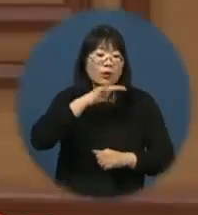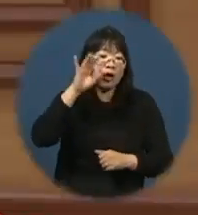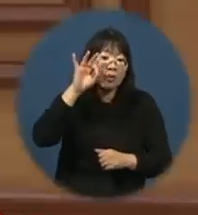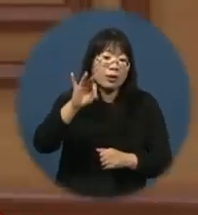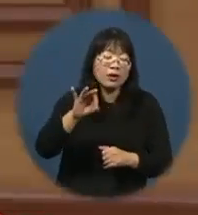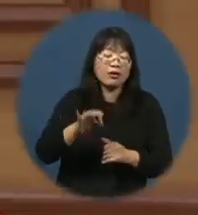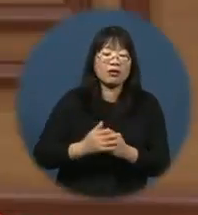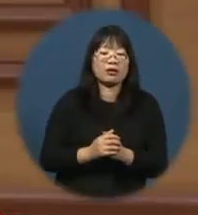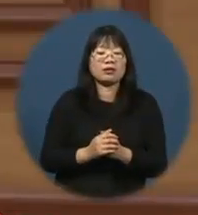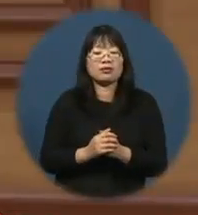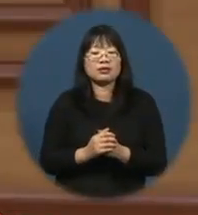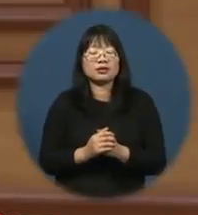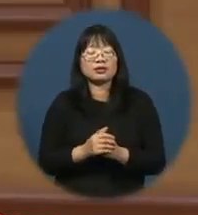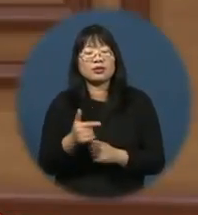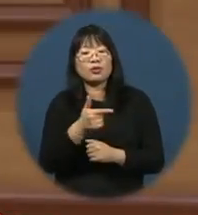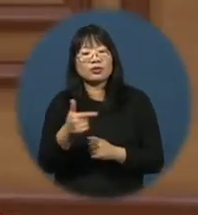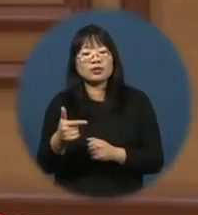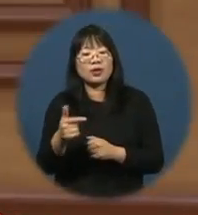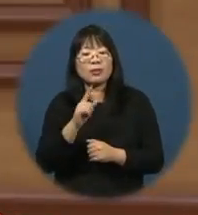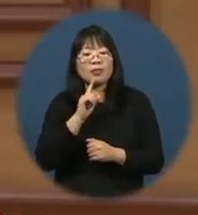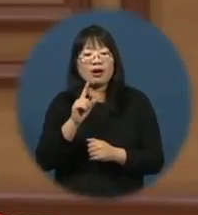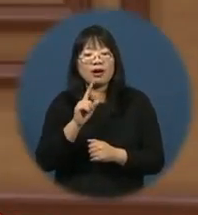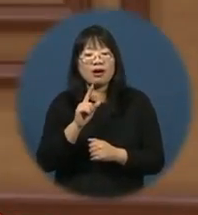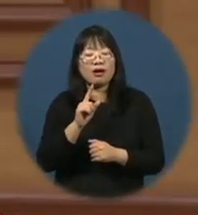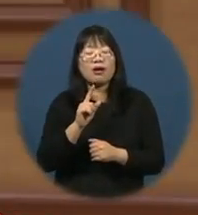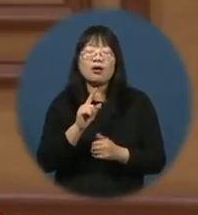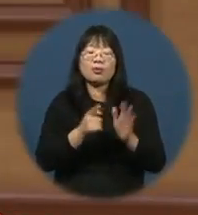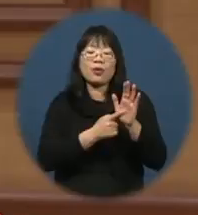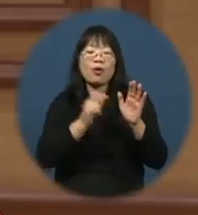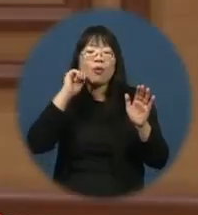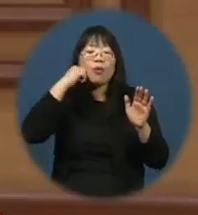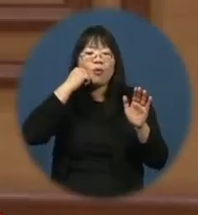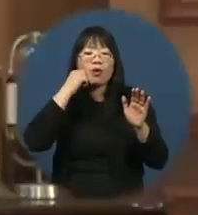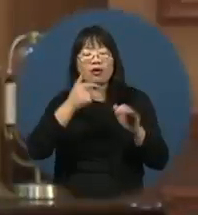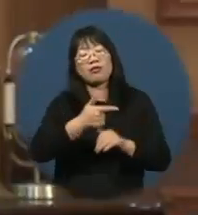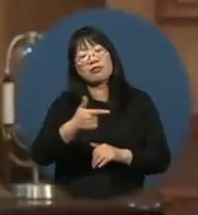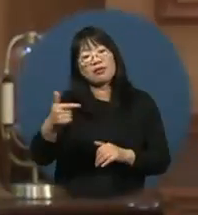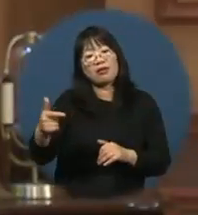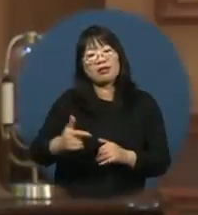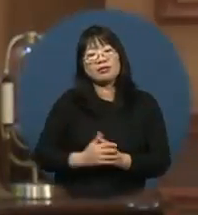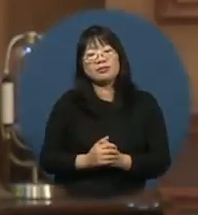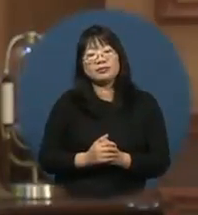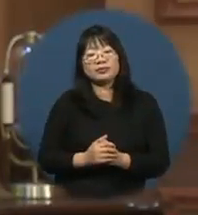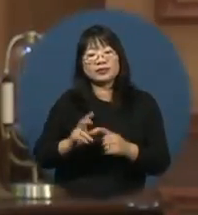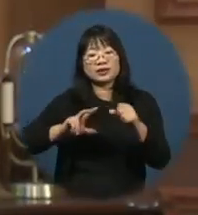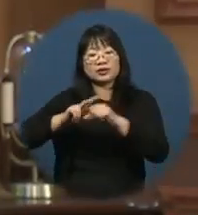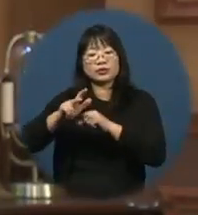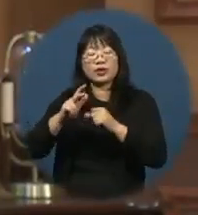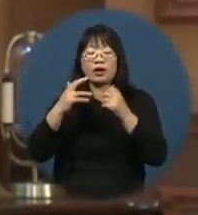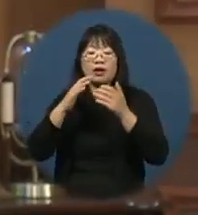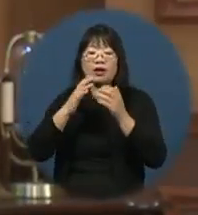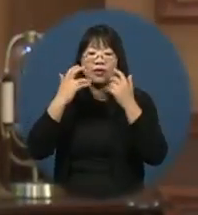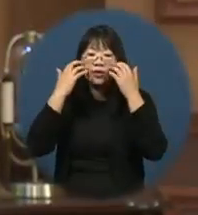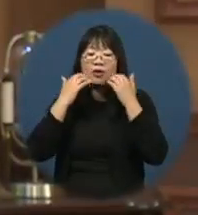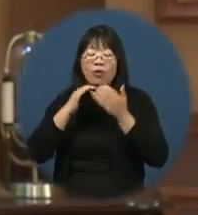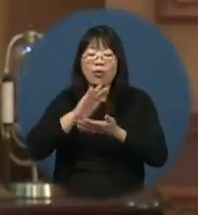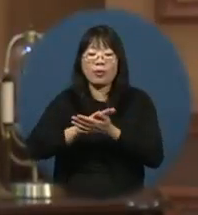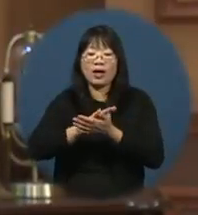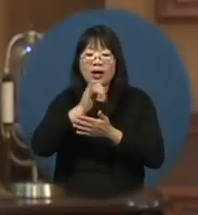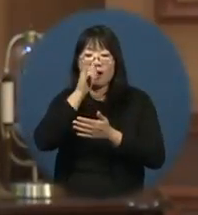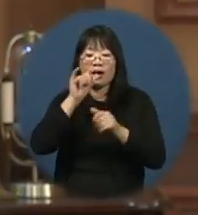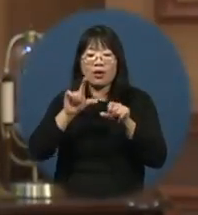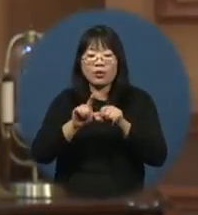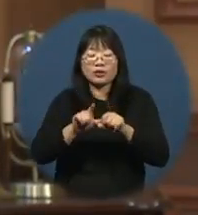것은 아주 그 말할 수 없을 정도로 커지게 되는 네. 것입니다. 네. 지구가 더워진다. 온실 효과에